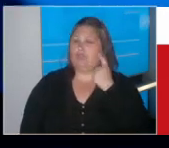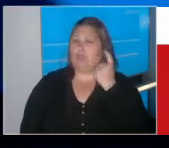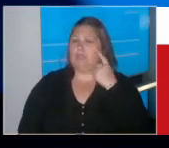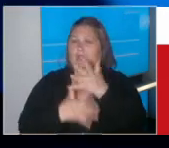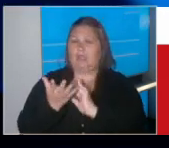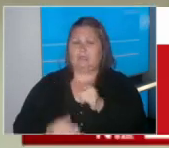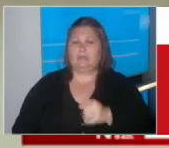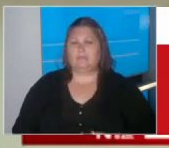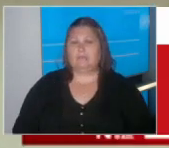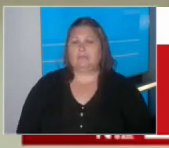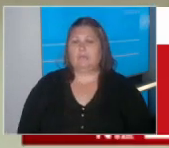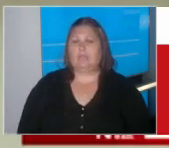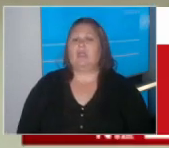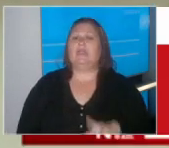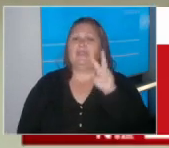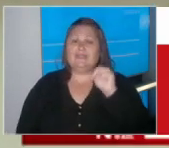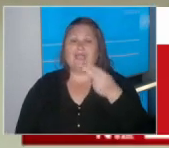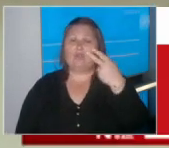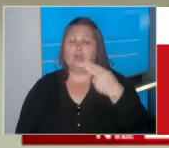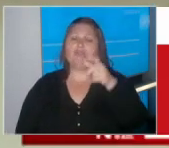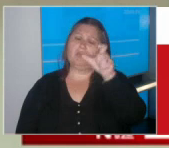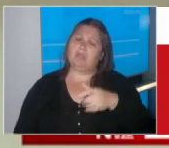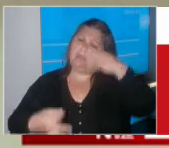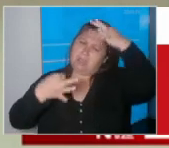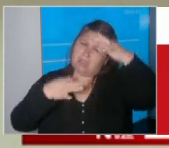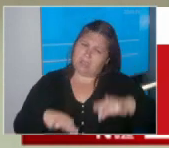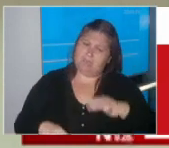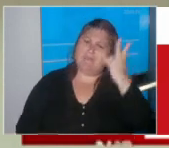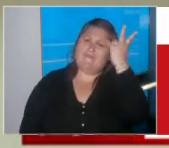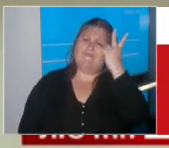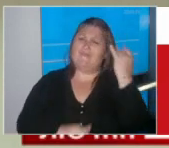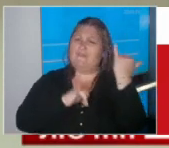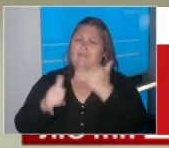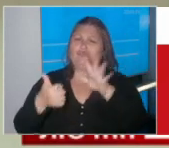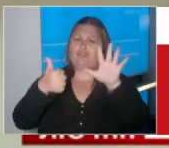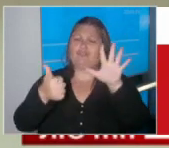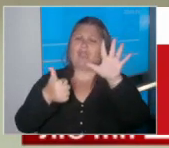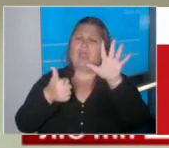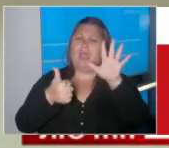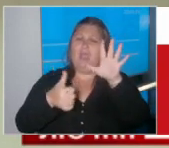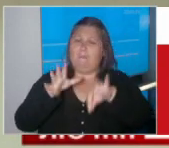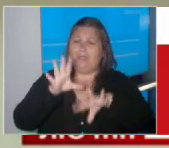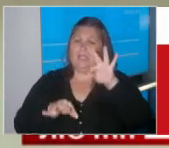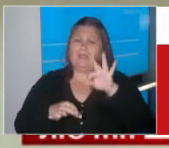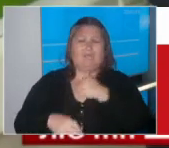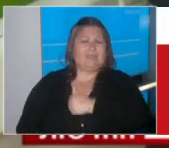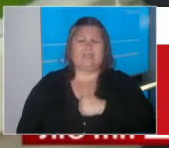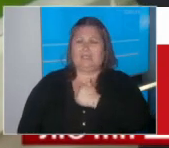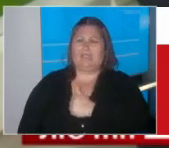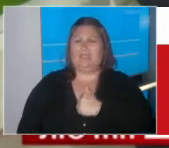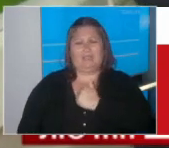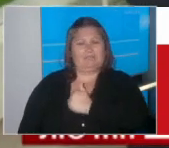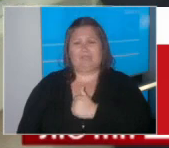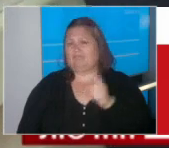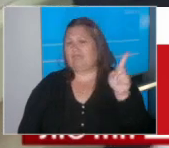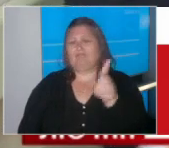הזה. ניצן הורוביץ אדם ערכי. הביא 6 מנדטים, הייתה לו הצלחה, אבל צר לי מאוד, הביא 6 מנדטים,